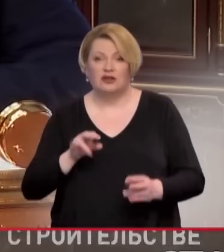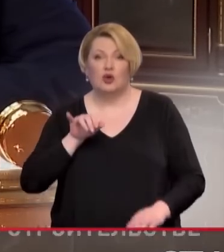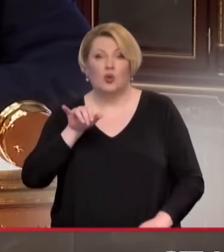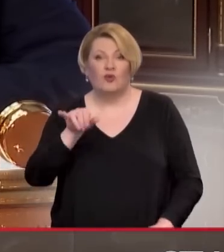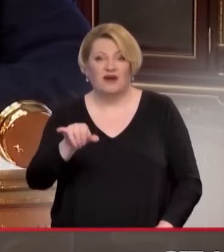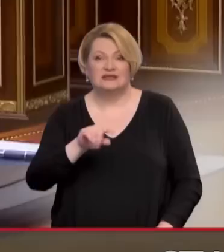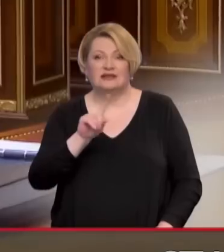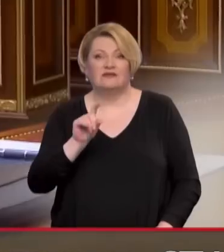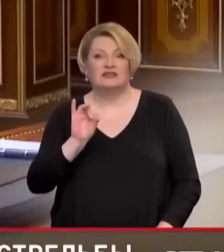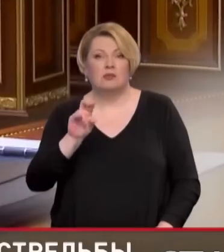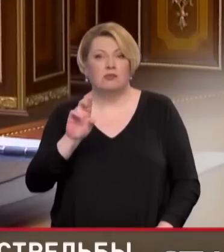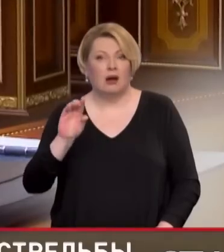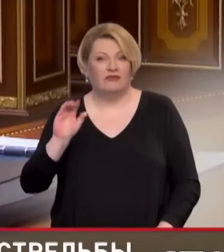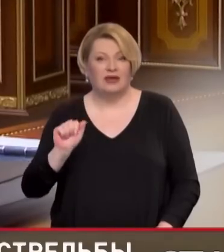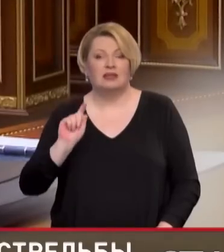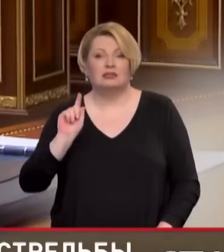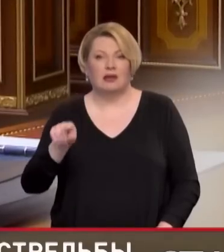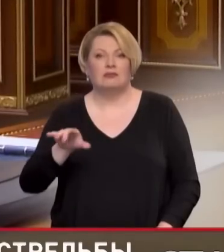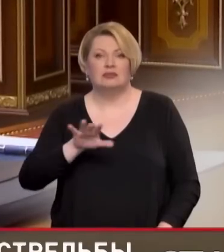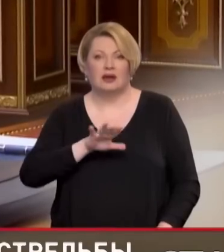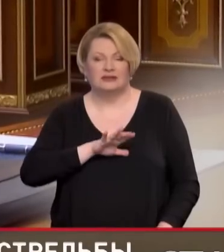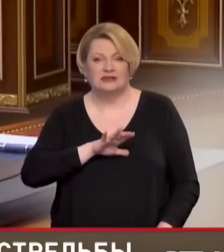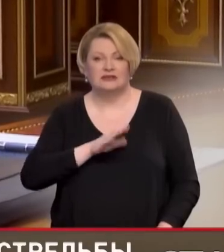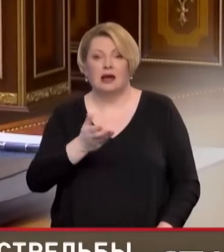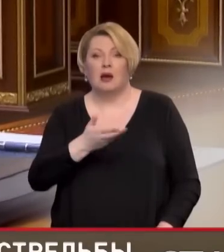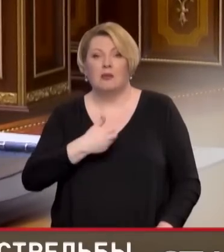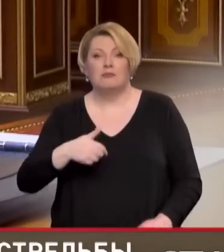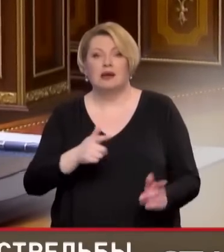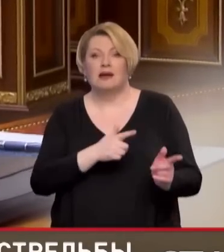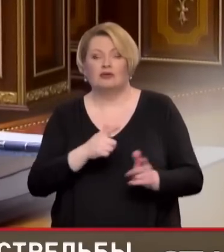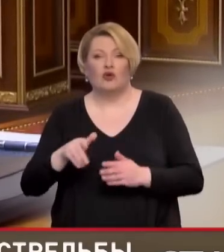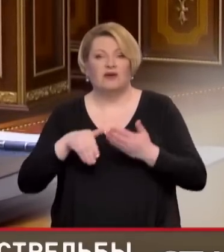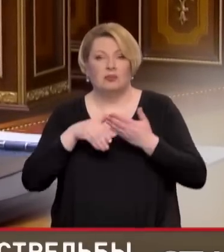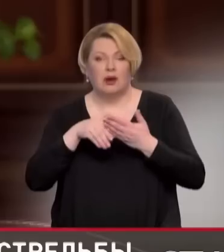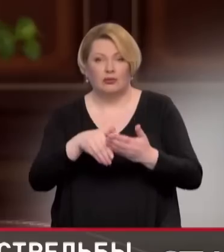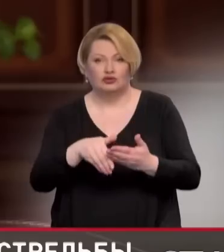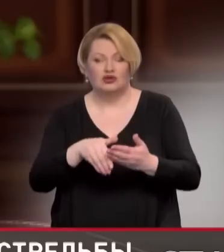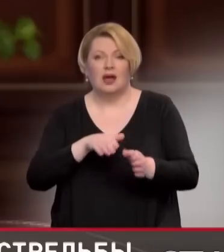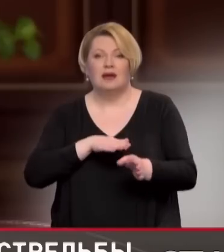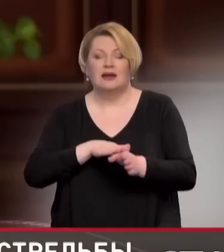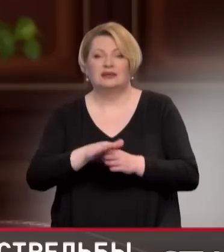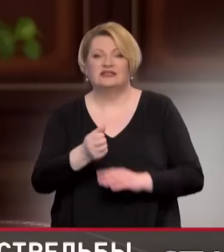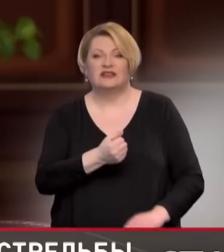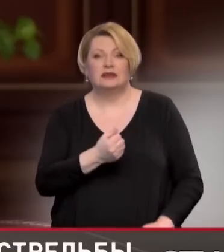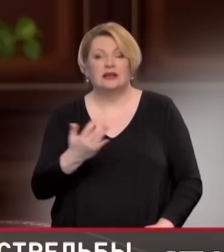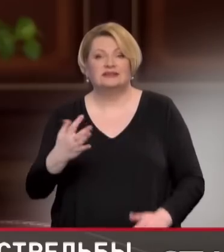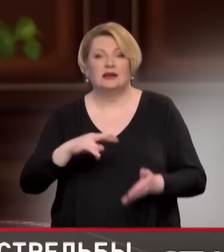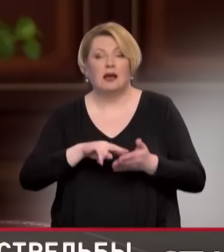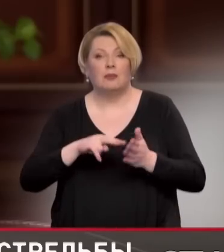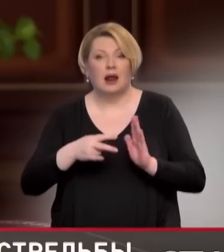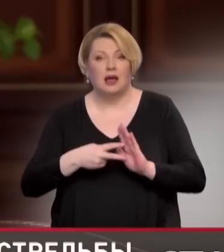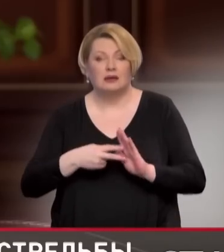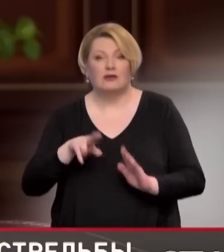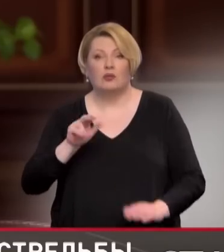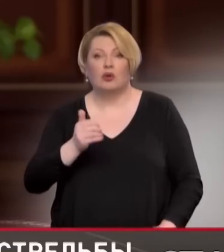в Зимбабве, там находились. И мы готовы помочь вам реализовать несколько проектов по